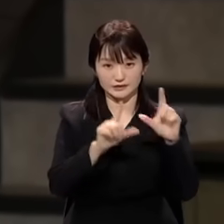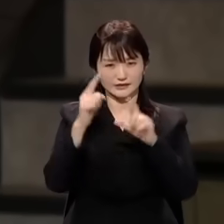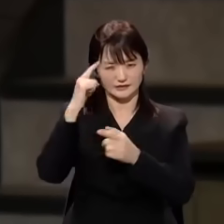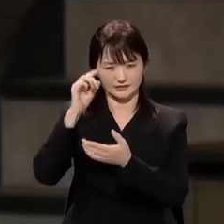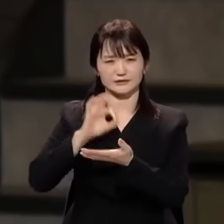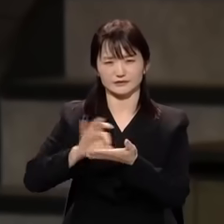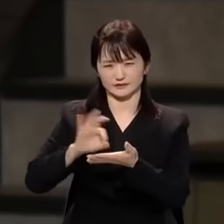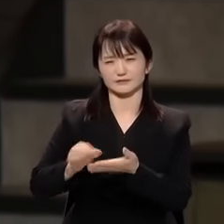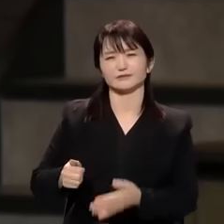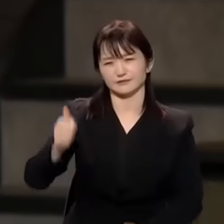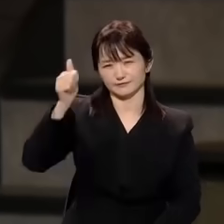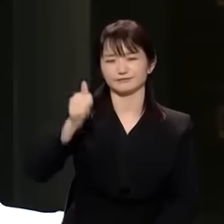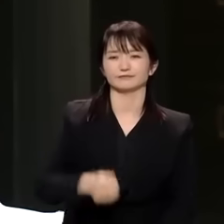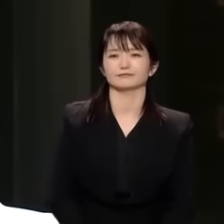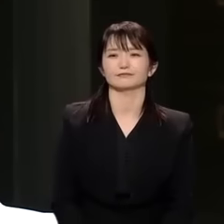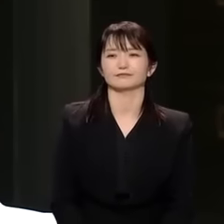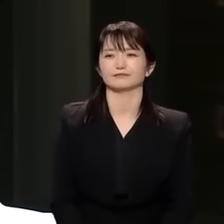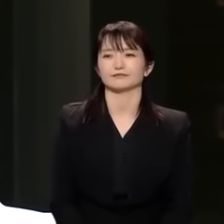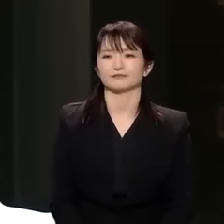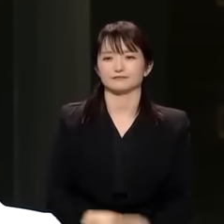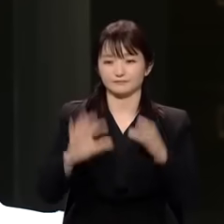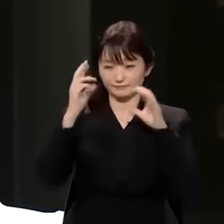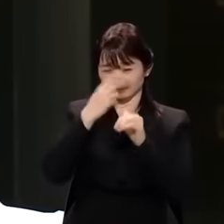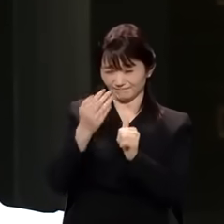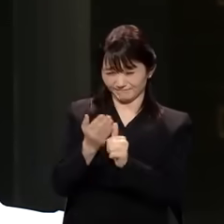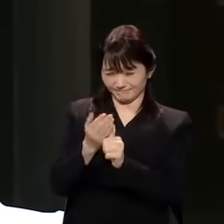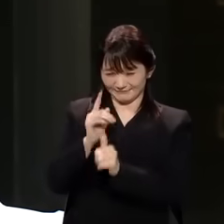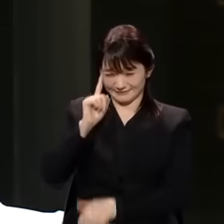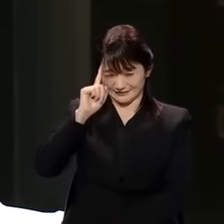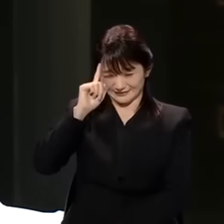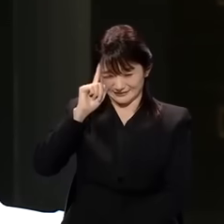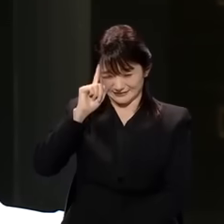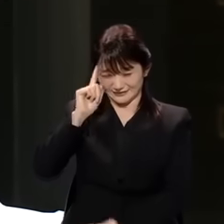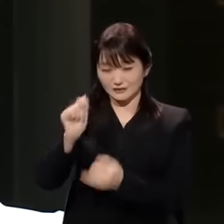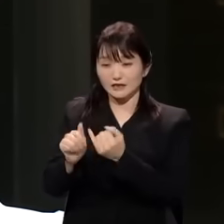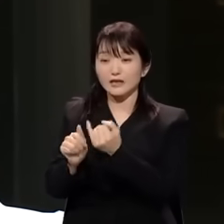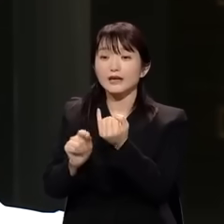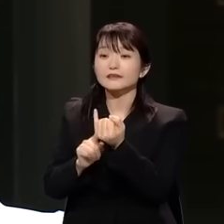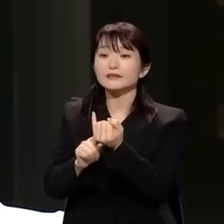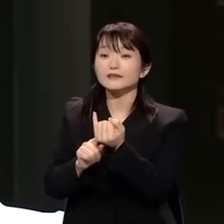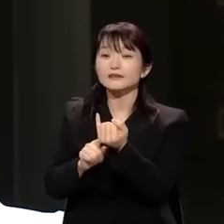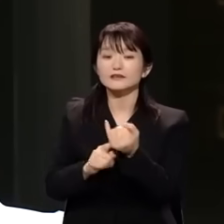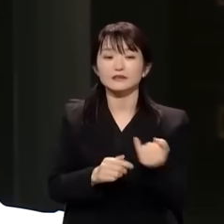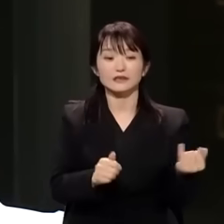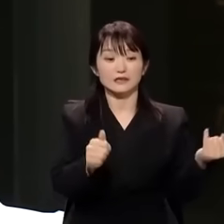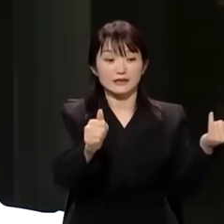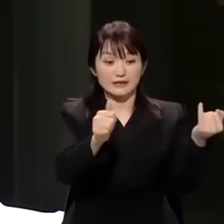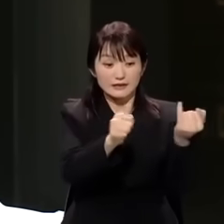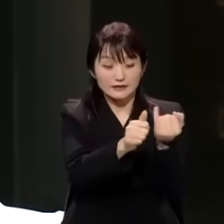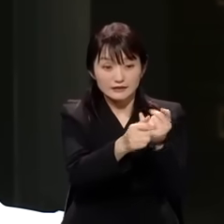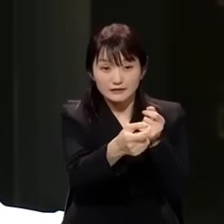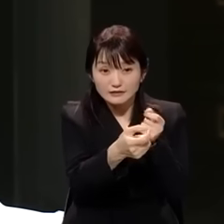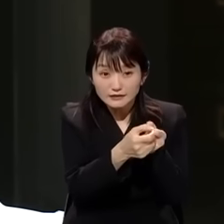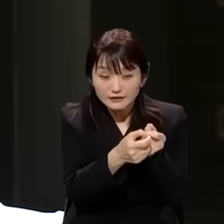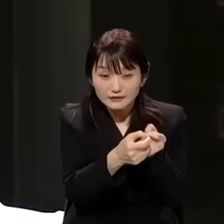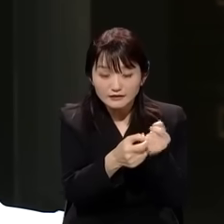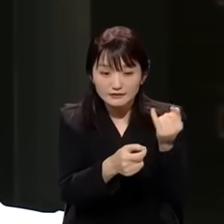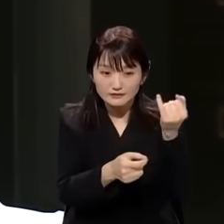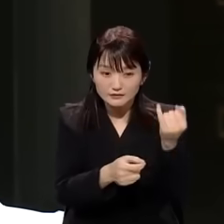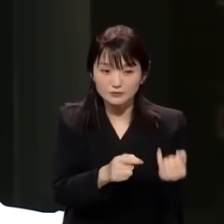생각듭니다 자 육아 스트레스 만땅인 아내가 결혼을 앞둔 어 시동생 어